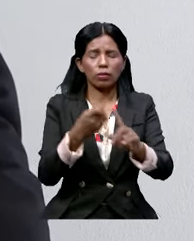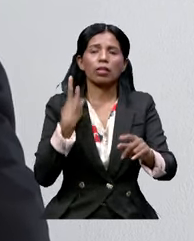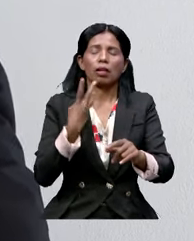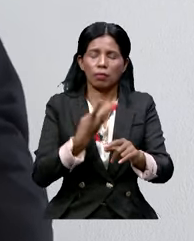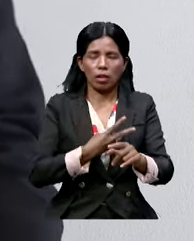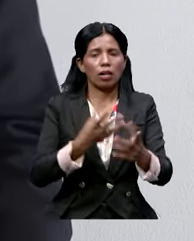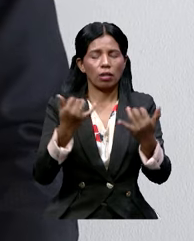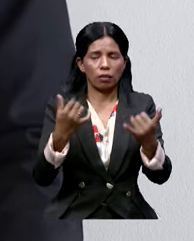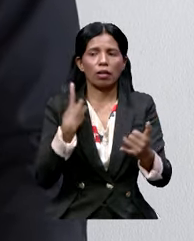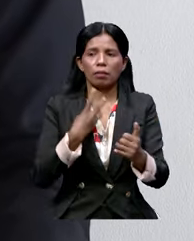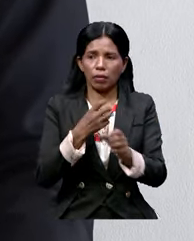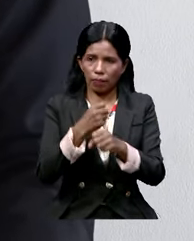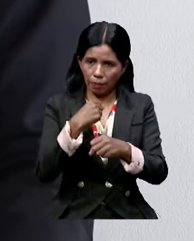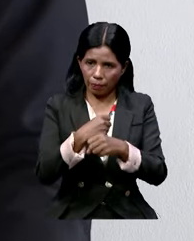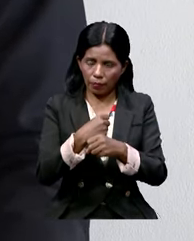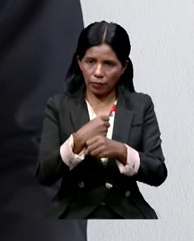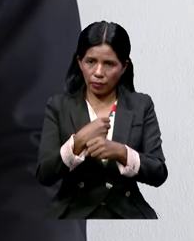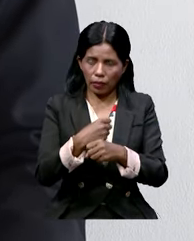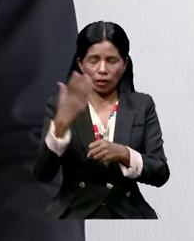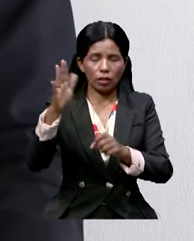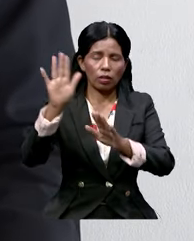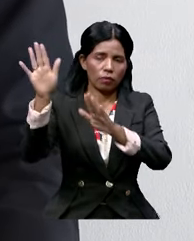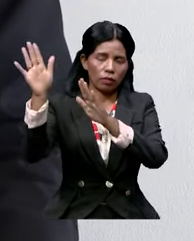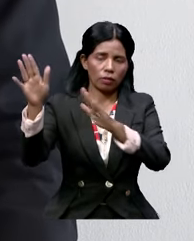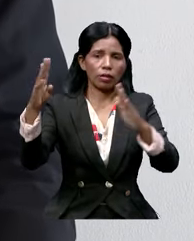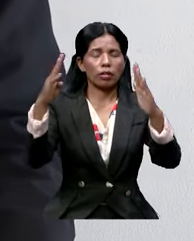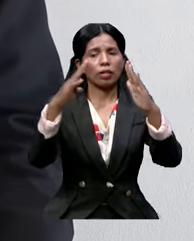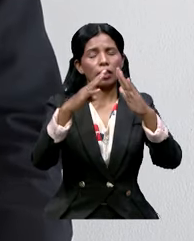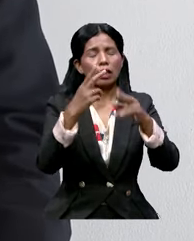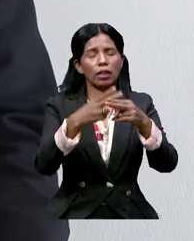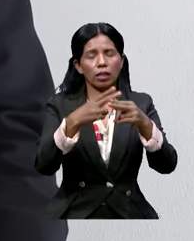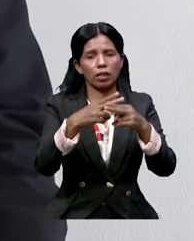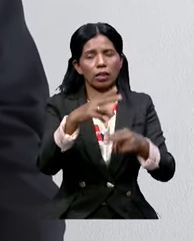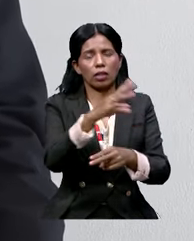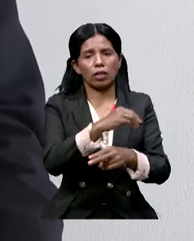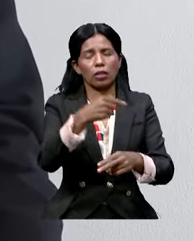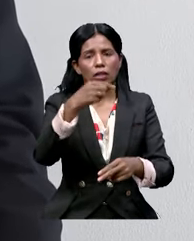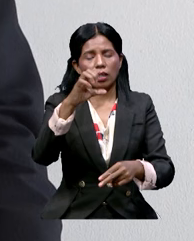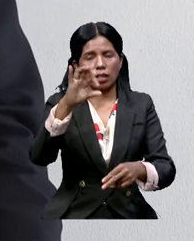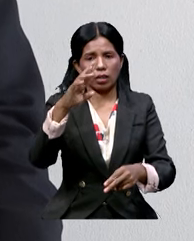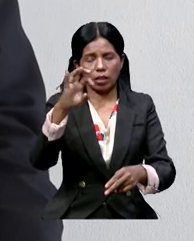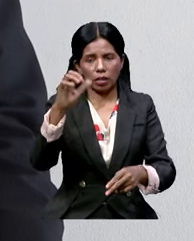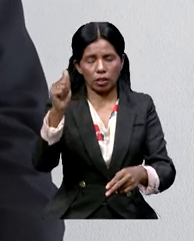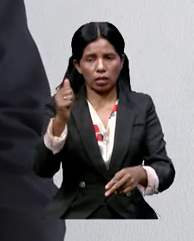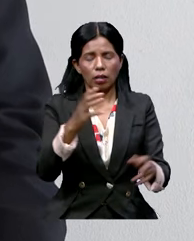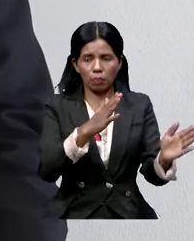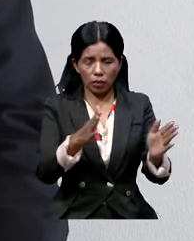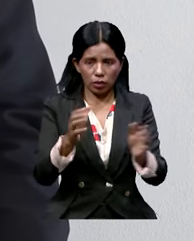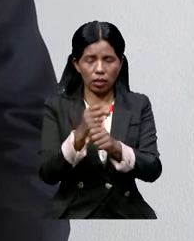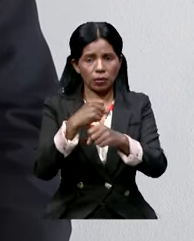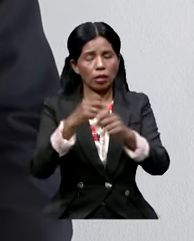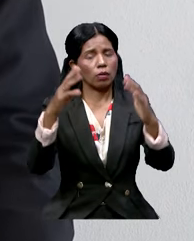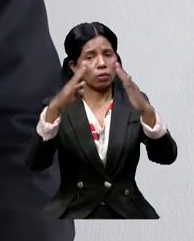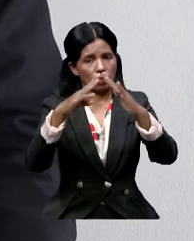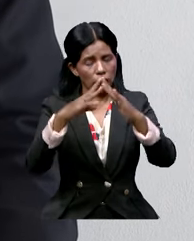agora ami construi ya pokolete ni naran show unit ho galeria ni. Prosesu konstruksu ni